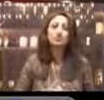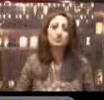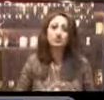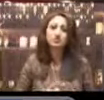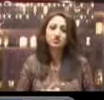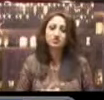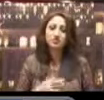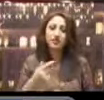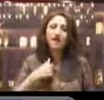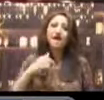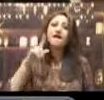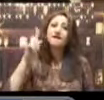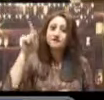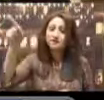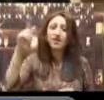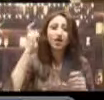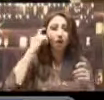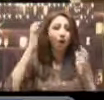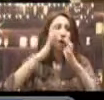العلم على العلماء.